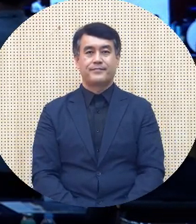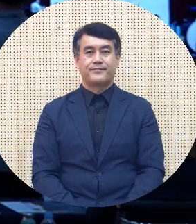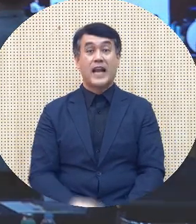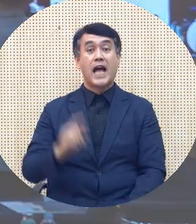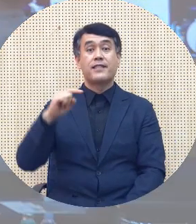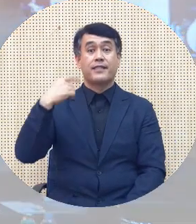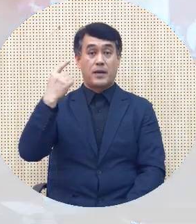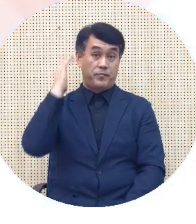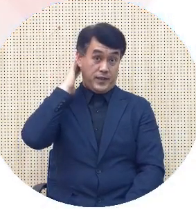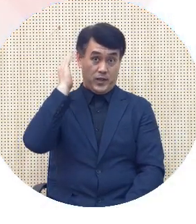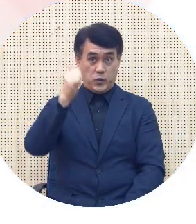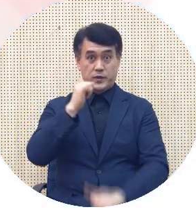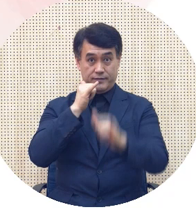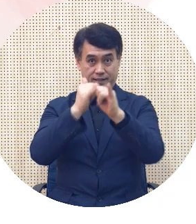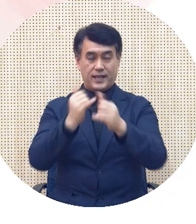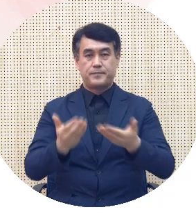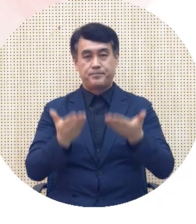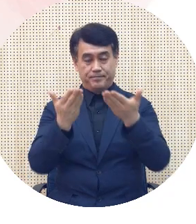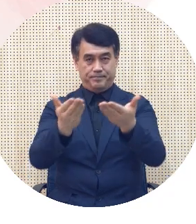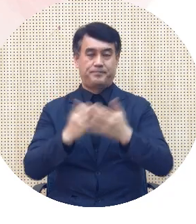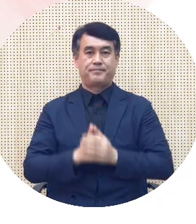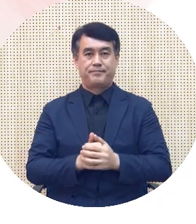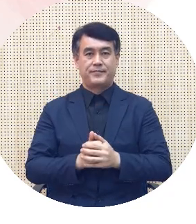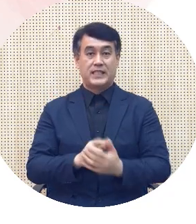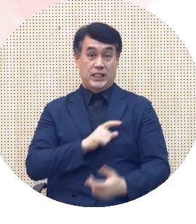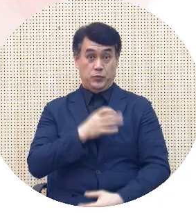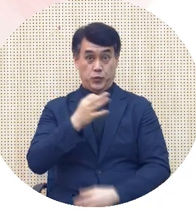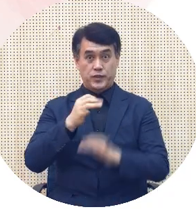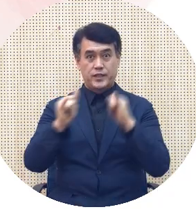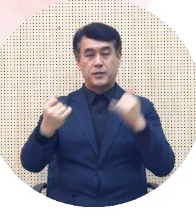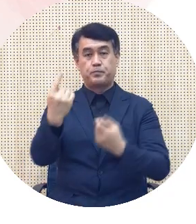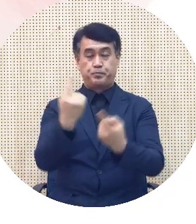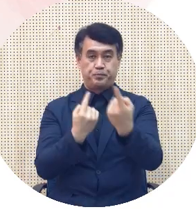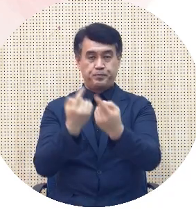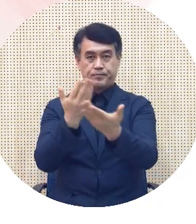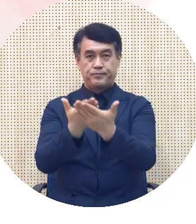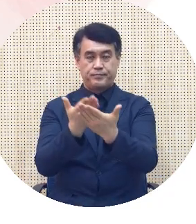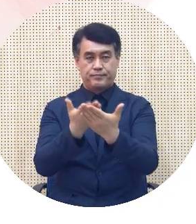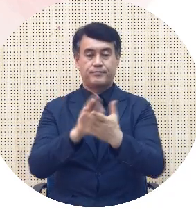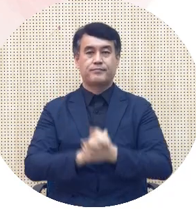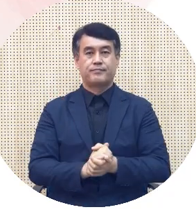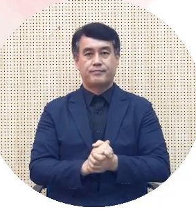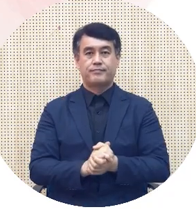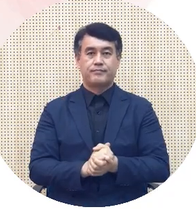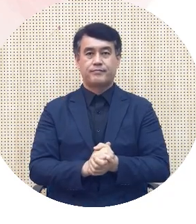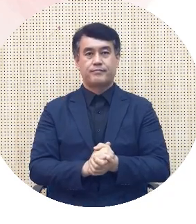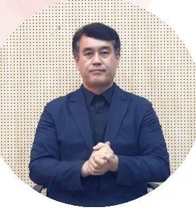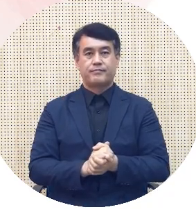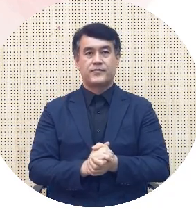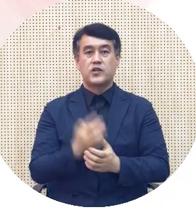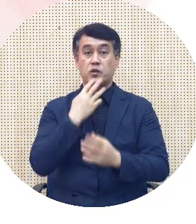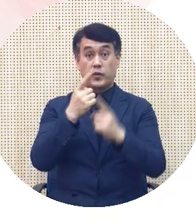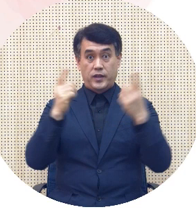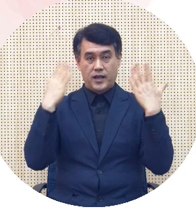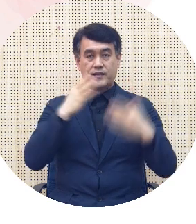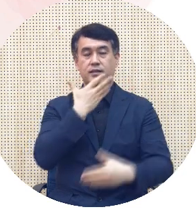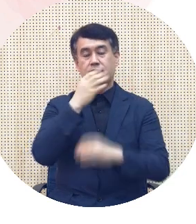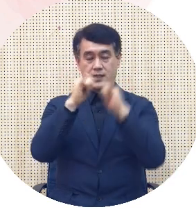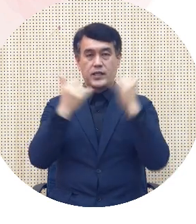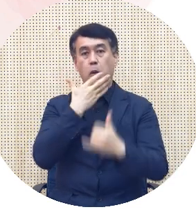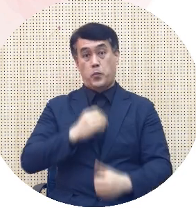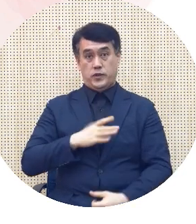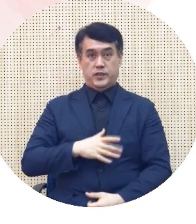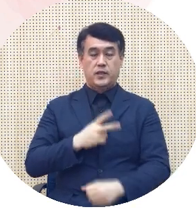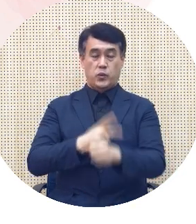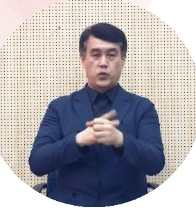네, 다음은 대통령 표창 수여가 있겠습니다. 호명되는 분께서는 단상으로 올라와 주시기 바랍니다. 서울대학교 사회복지학과